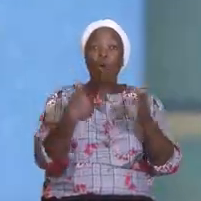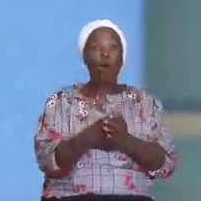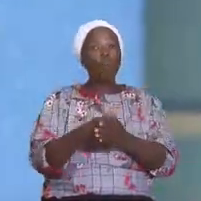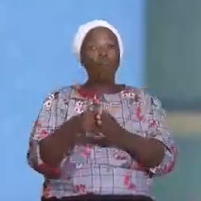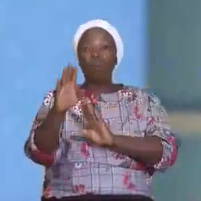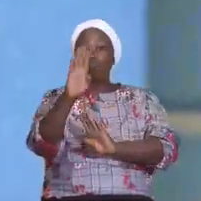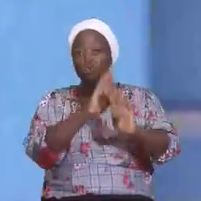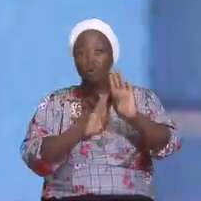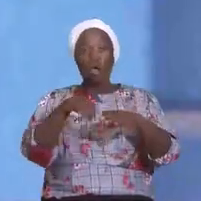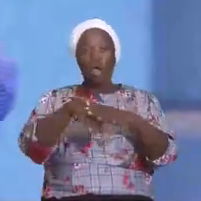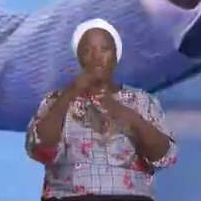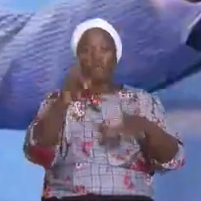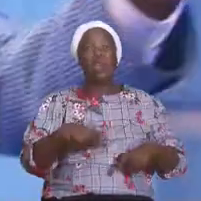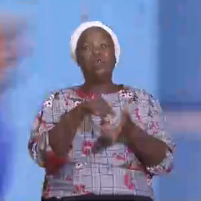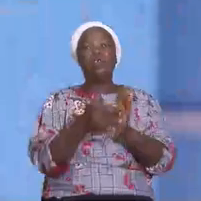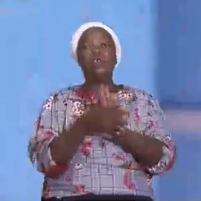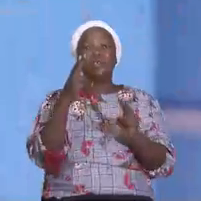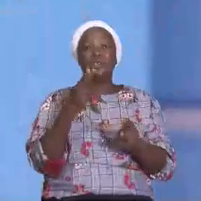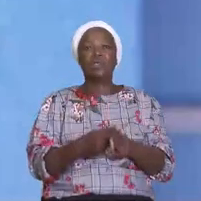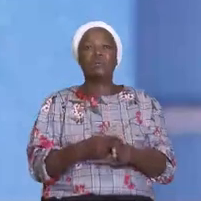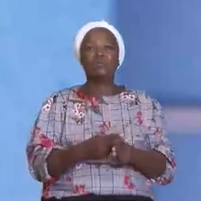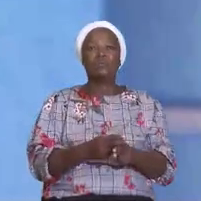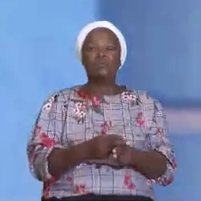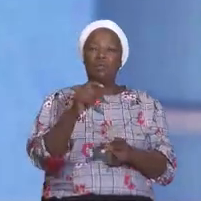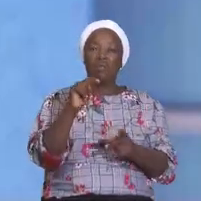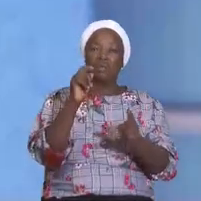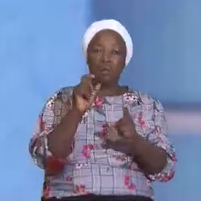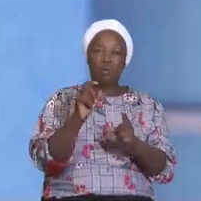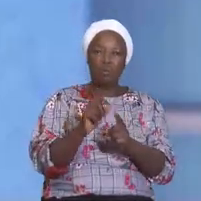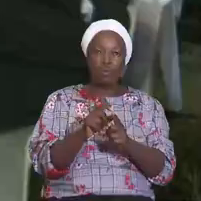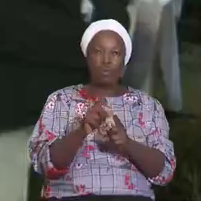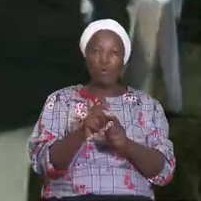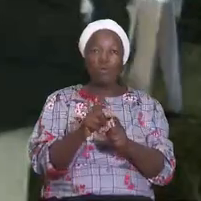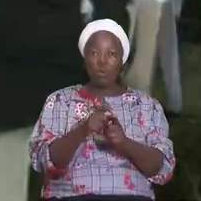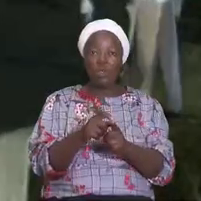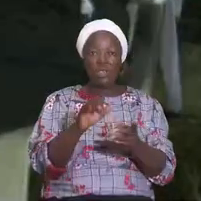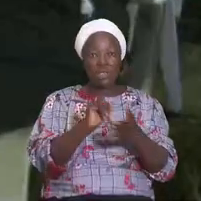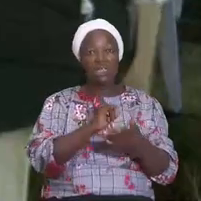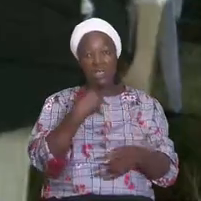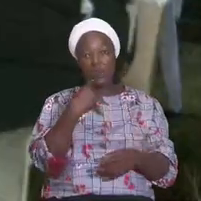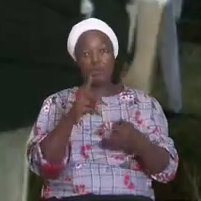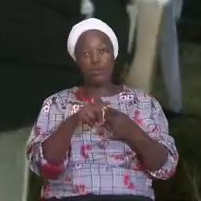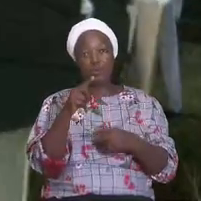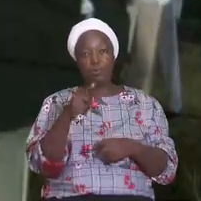Christ va balayer toute infirmité de ta vie au nom de Jésus.